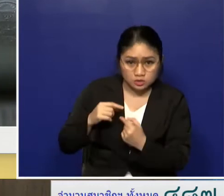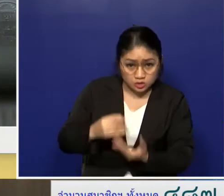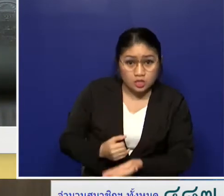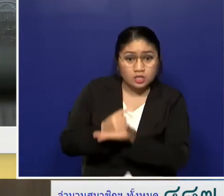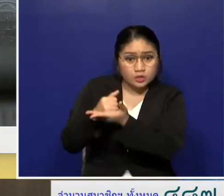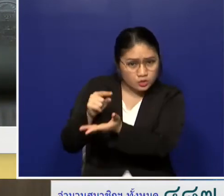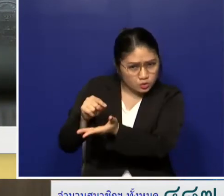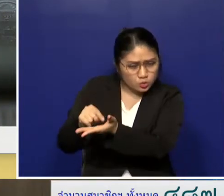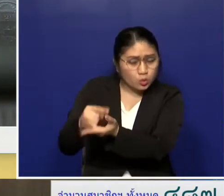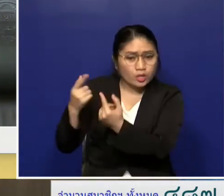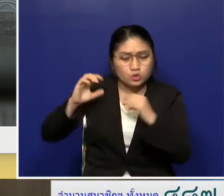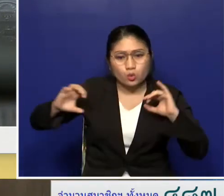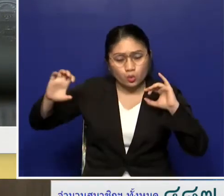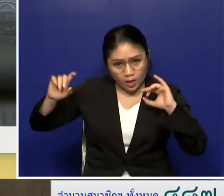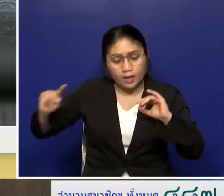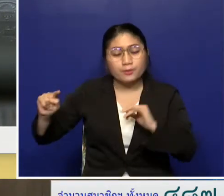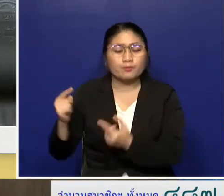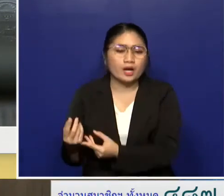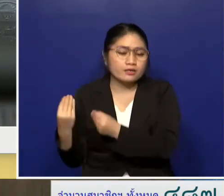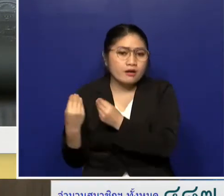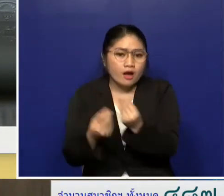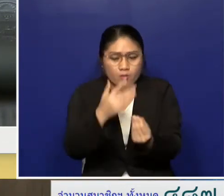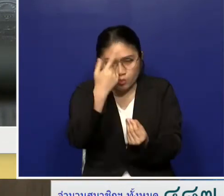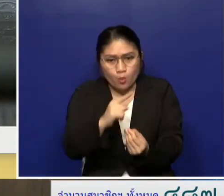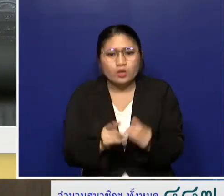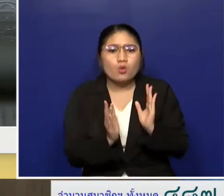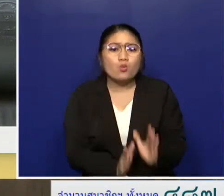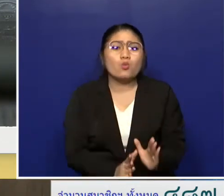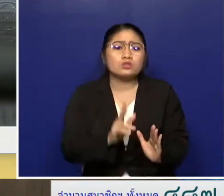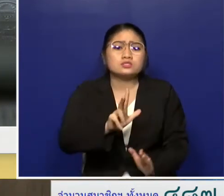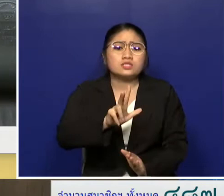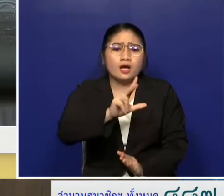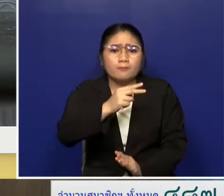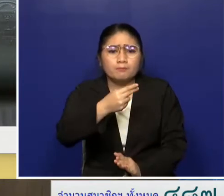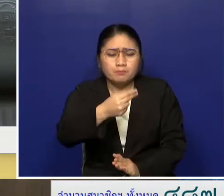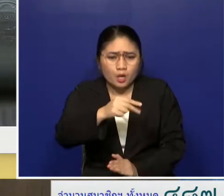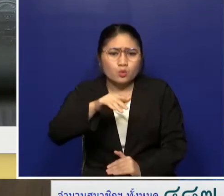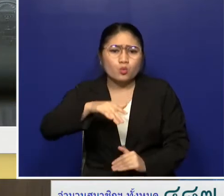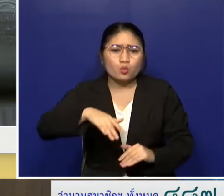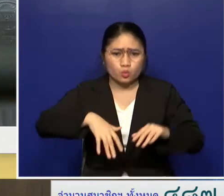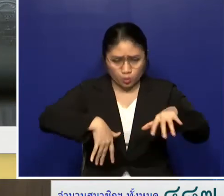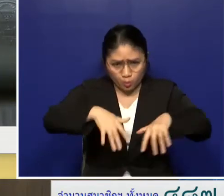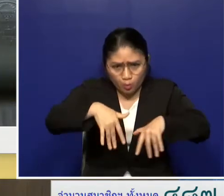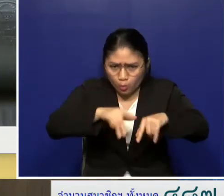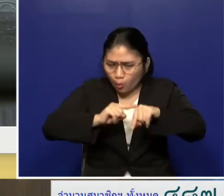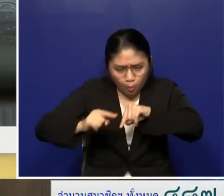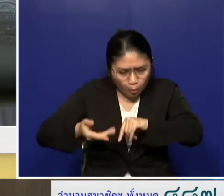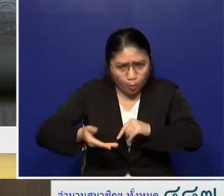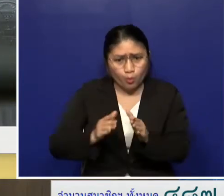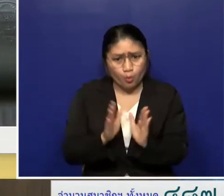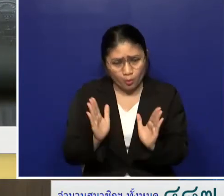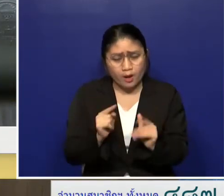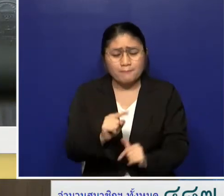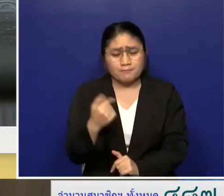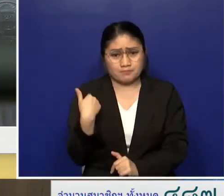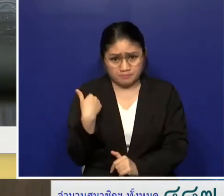่โยเร็วกวา 23,000 คอบครัวนะครัที่ต้องขาดไ่ได้และยังคงรอรับความยดิธรรมและควรหาทางออกระยะยา